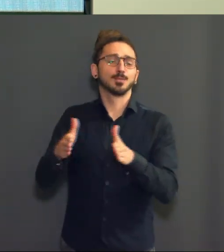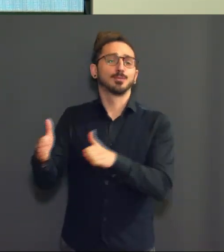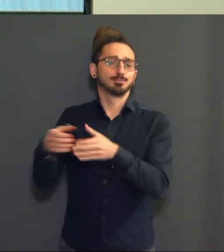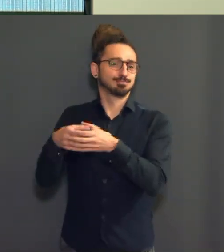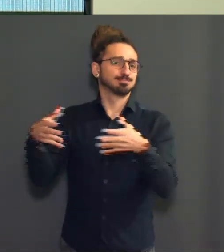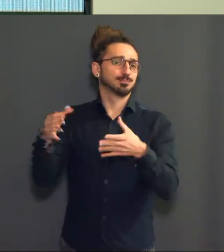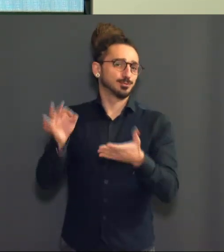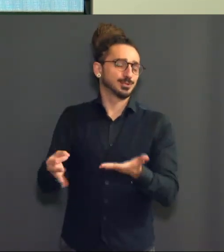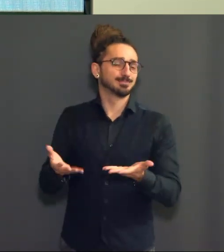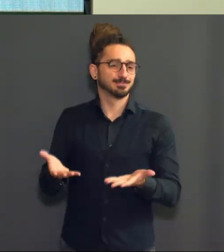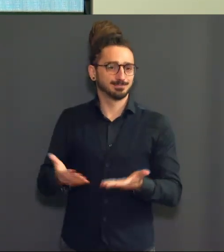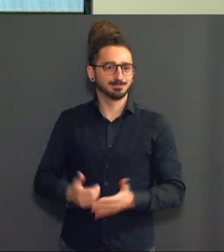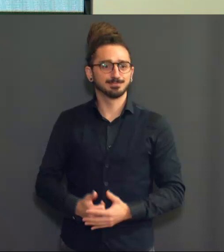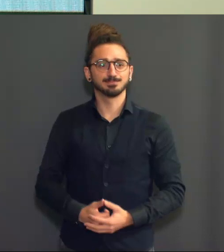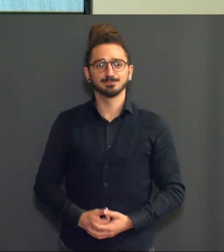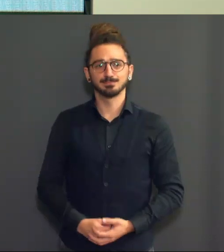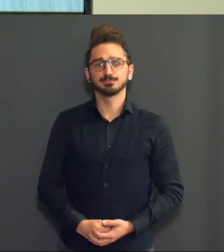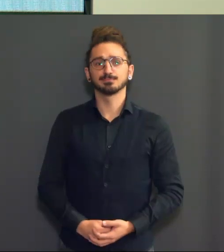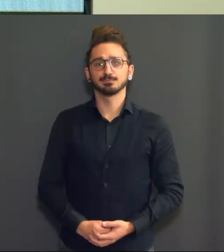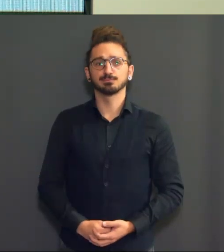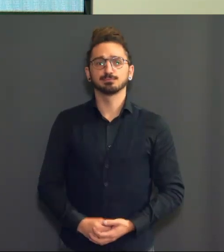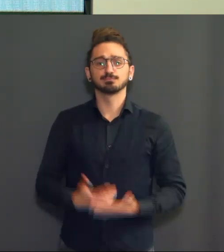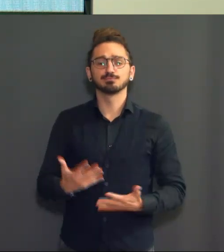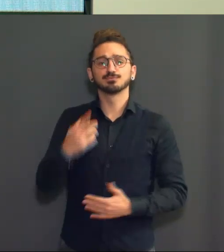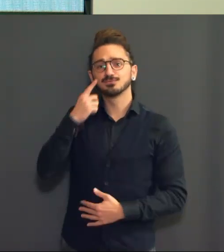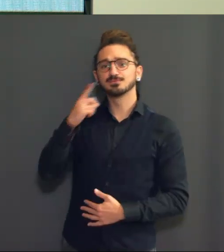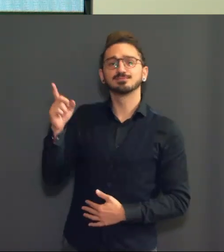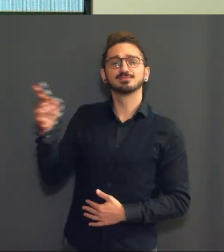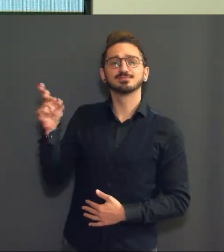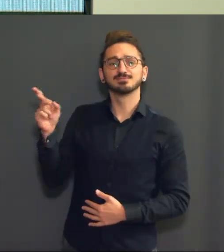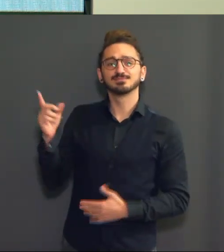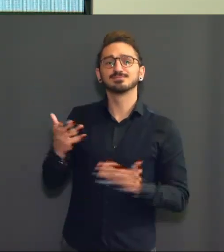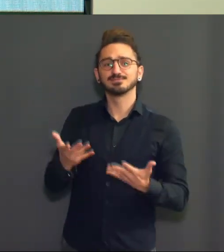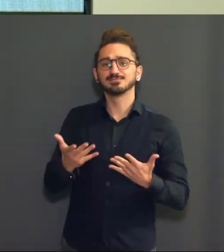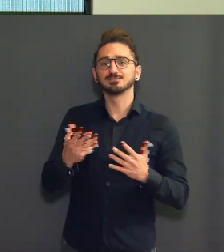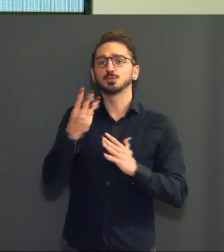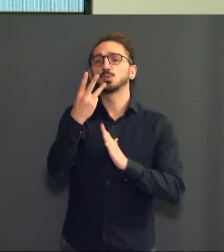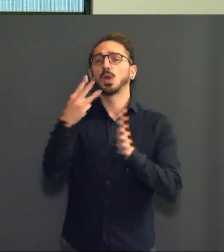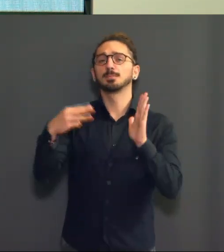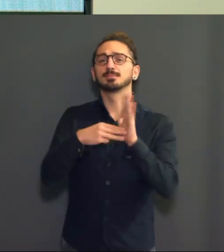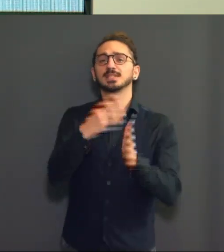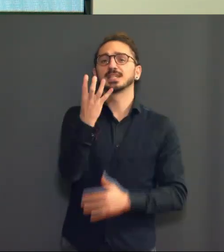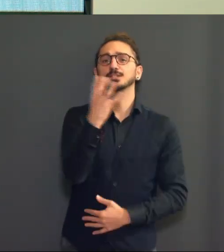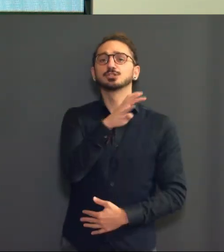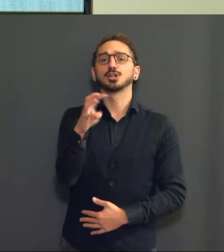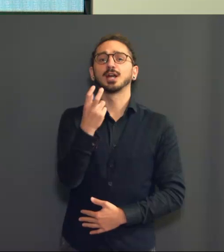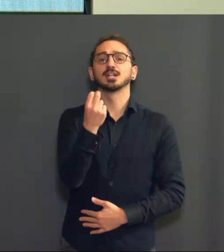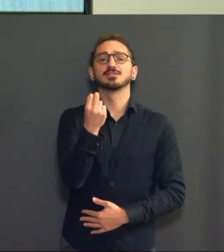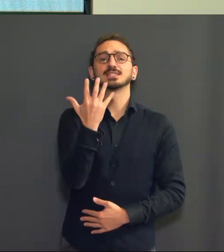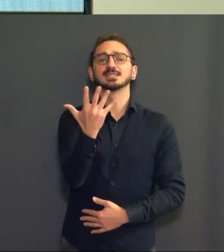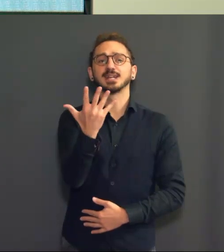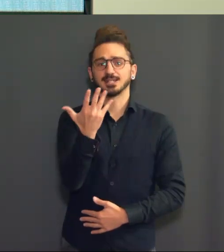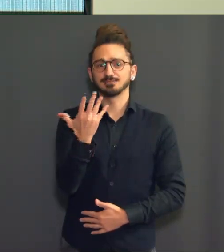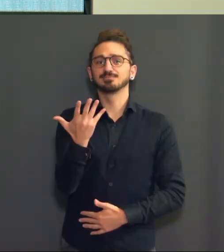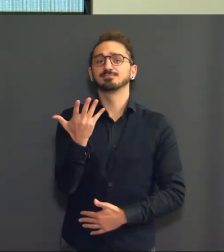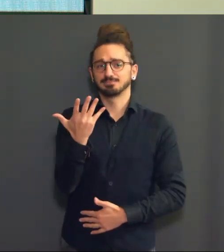se rend compte que nous avons eu une moyenne de 3485 hospitalisations par jour, ce qui est une